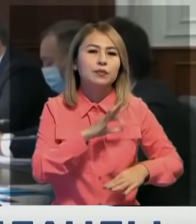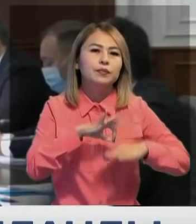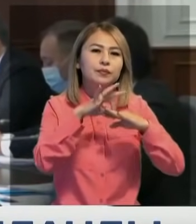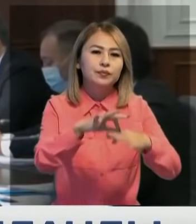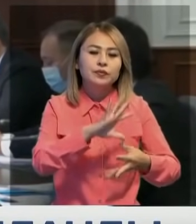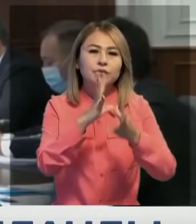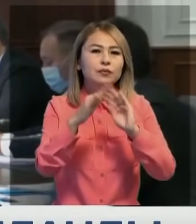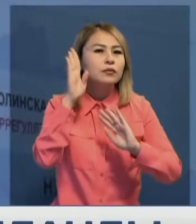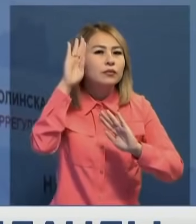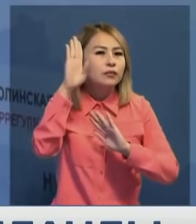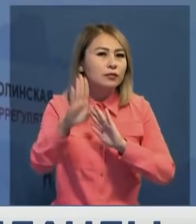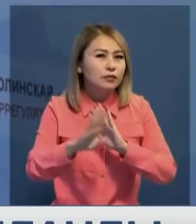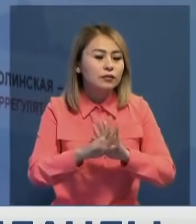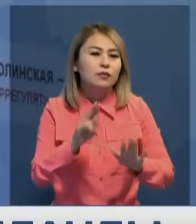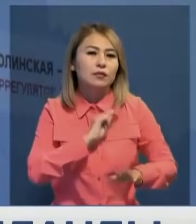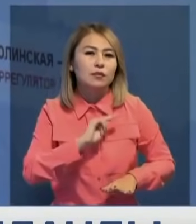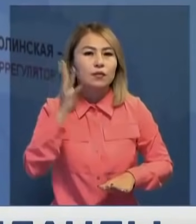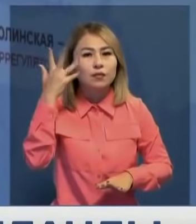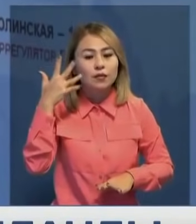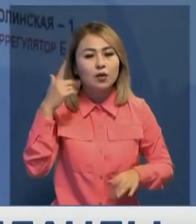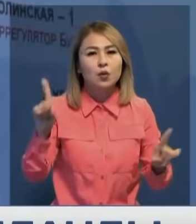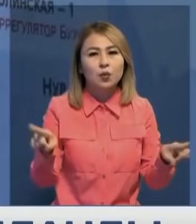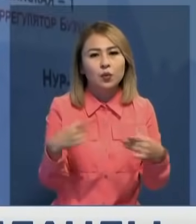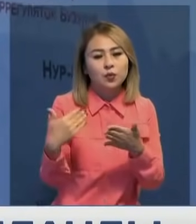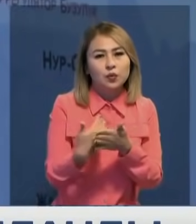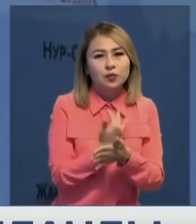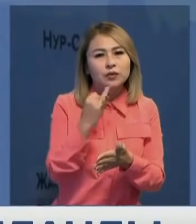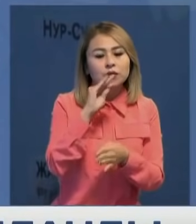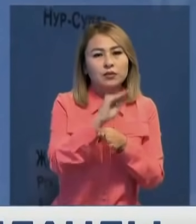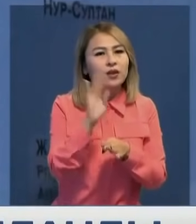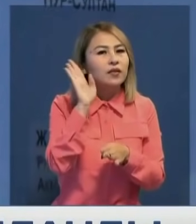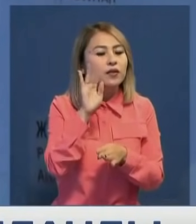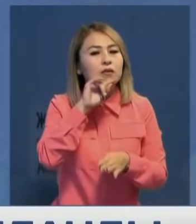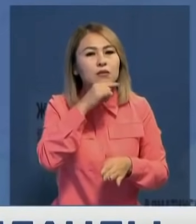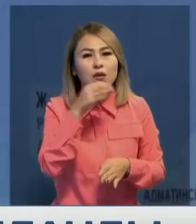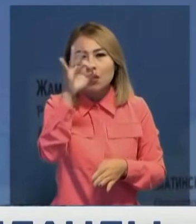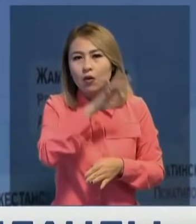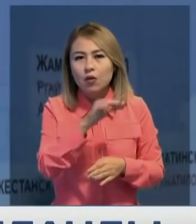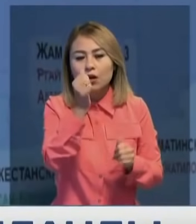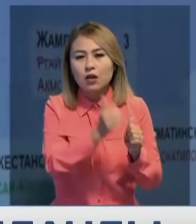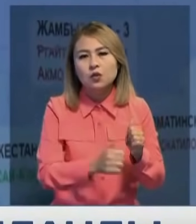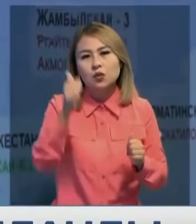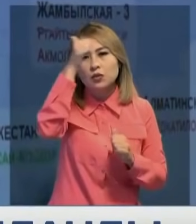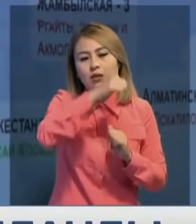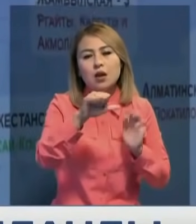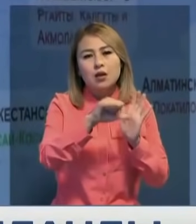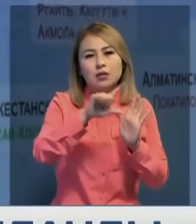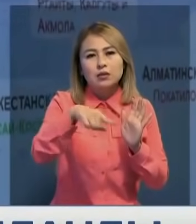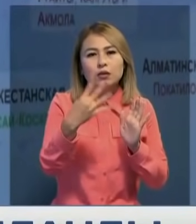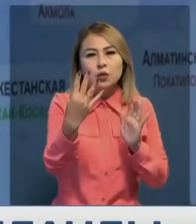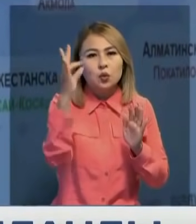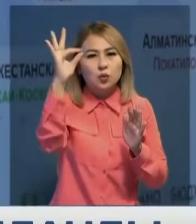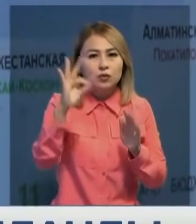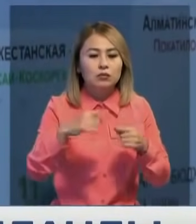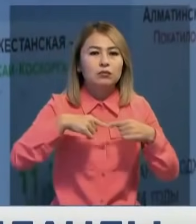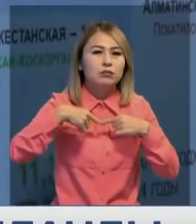су қоймаларын салу және жұмыс істеп тұрғандарын жаңғырту, сондай-ақ су үнемдеу технологияларын қолдану жыл сайын 6-4 текше километр